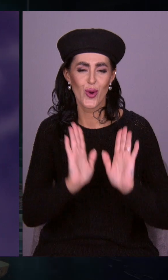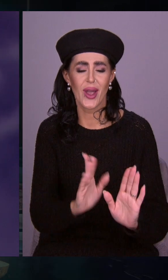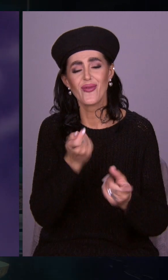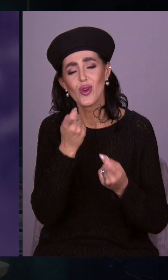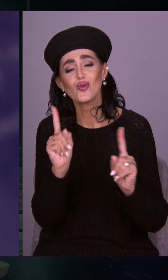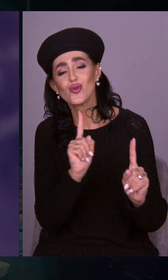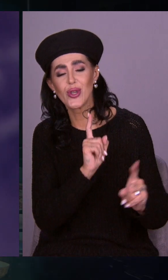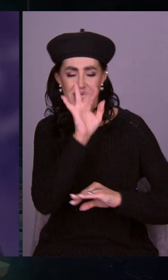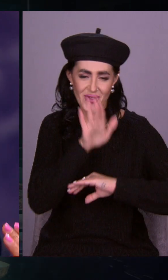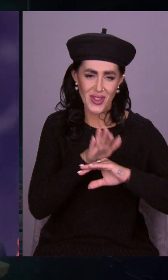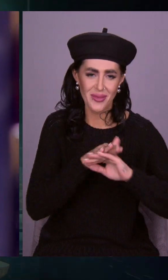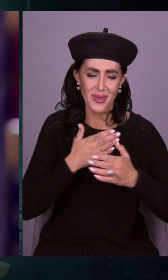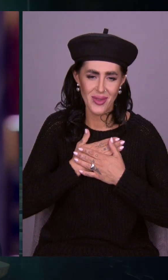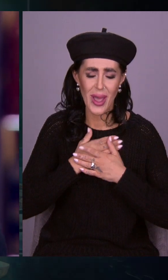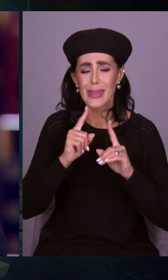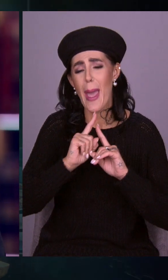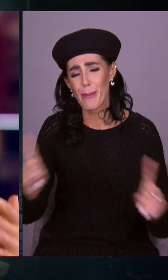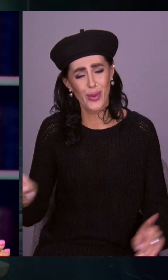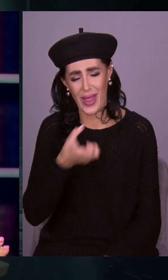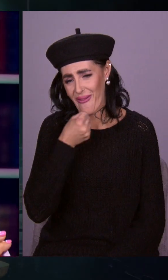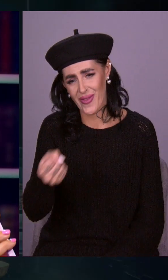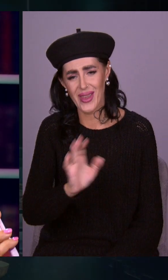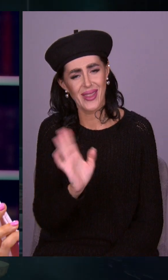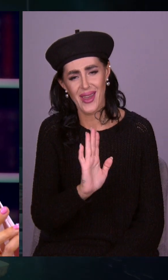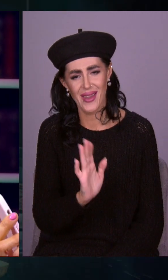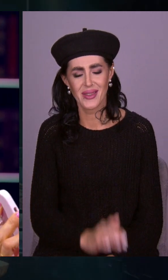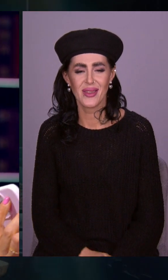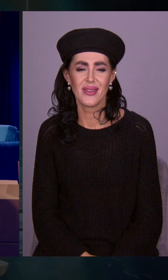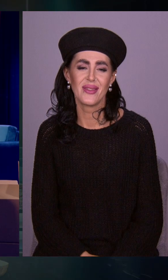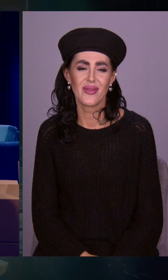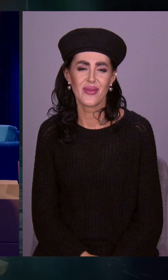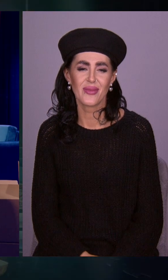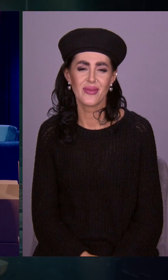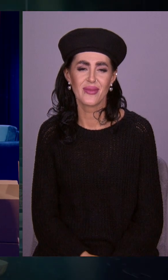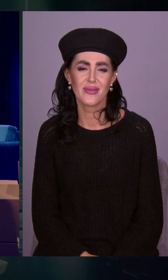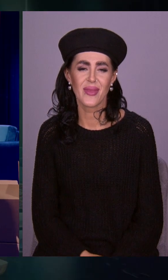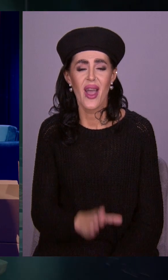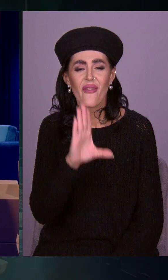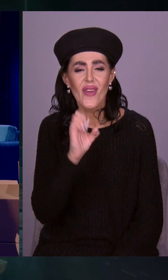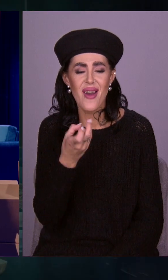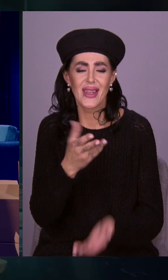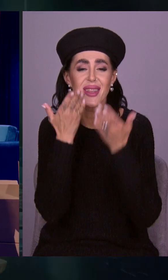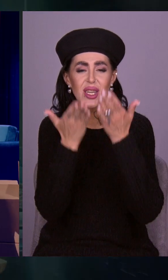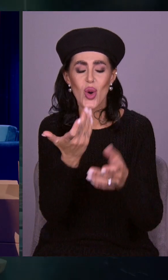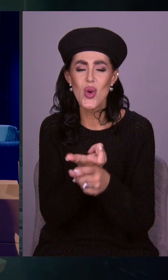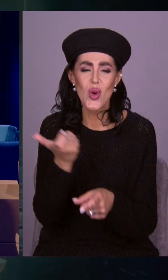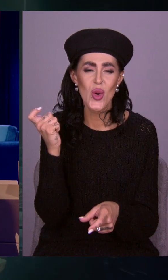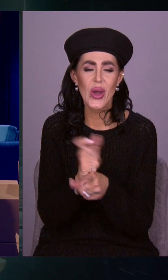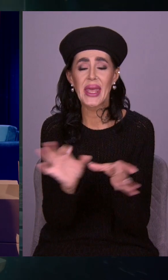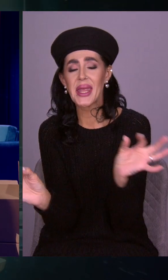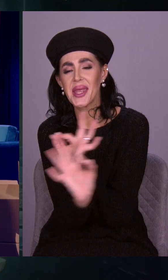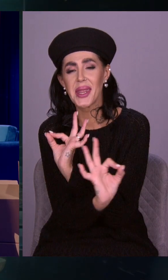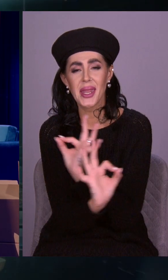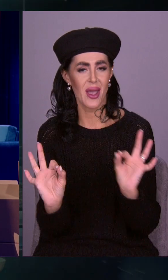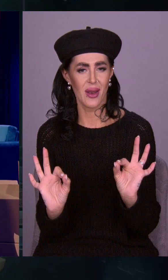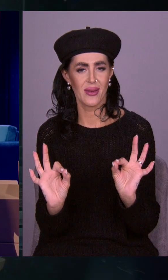ну, звичайно, не буде ніякого інтерв'ю. А він ідеальний, Вася. Вася, але ти просто... Ти ідеальний,